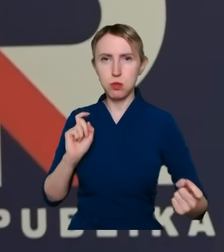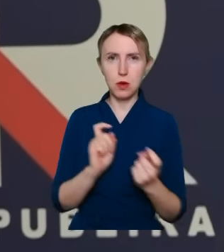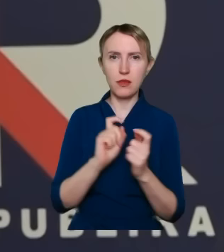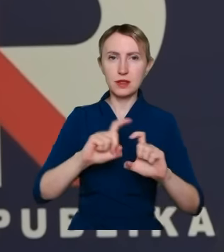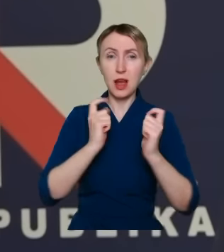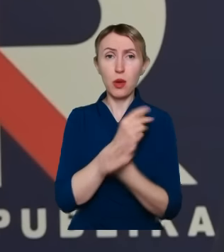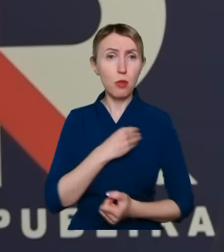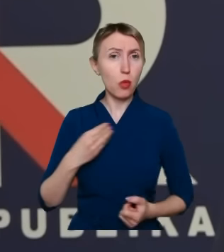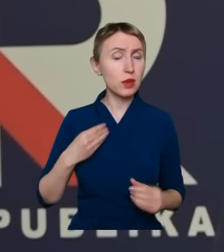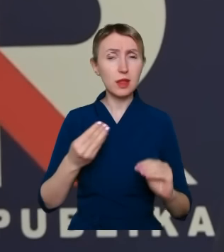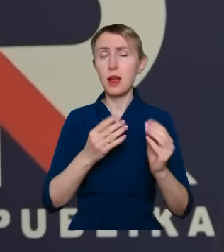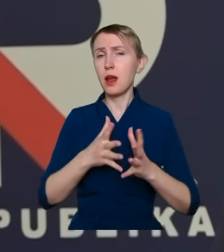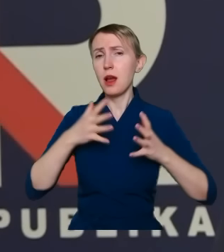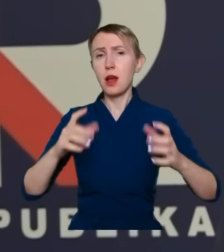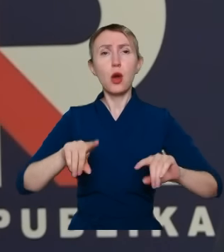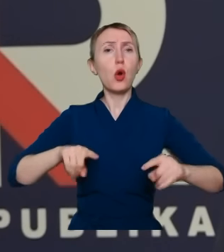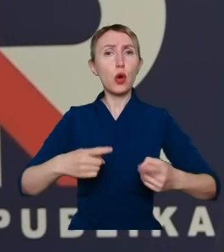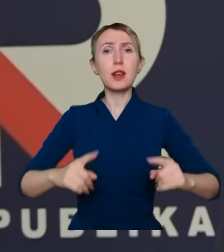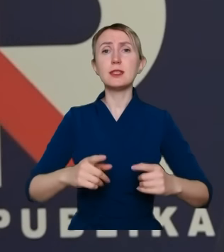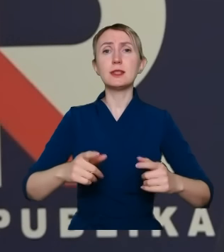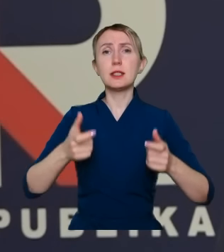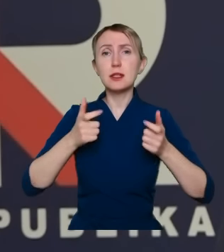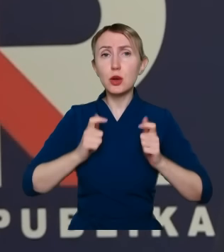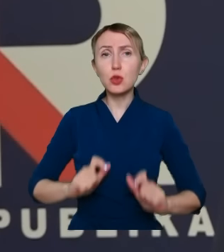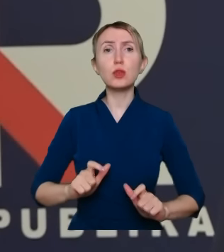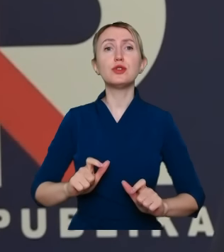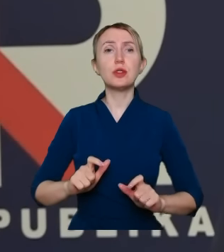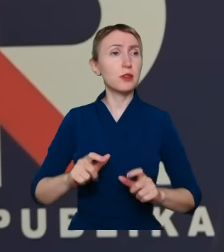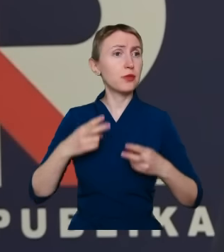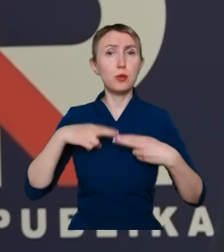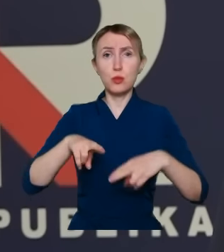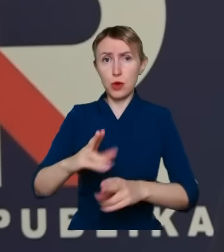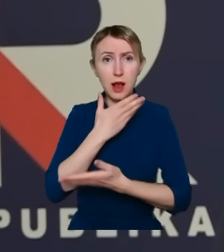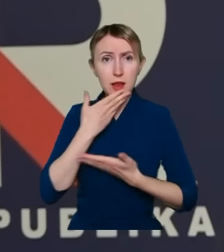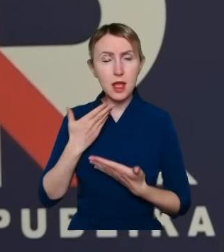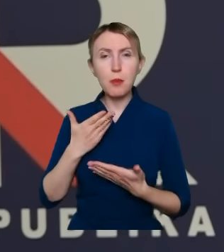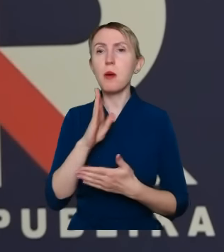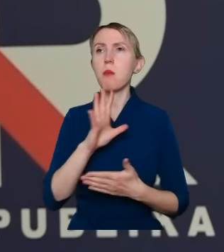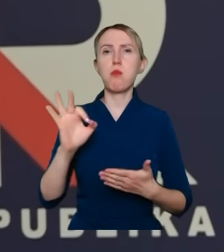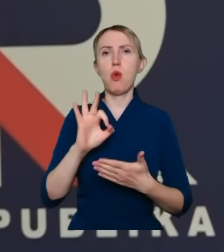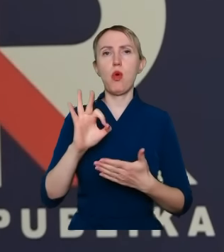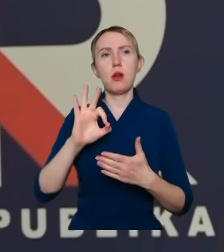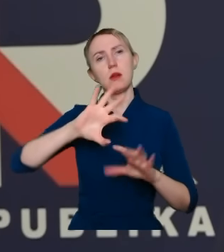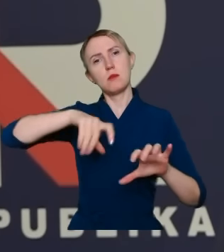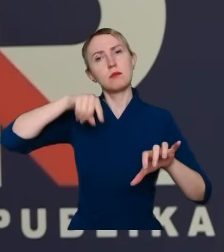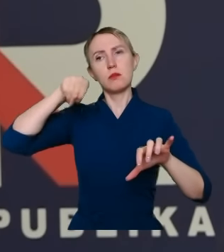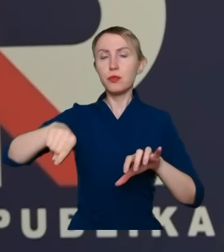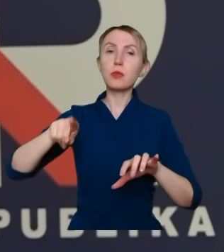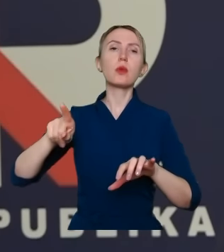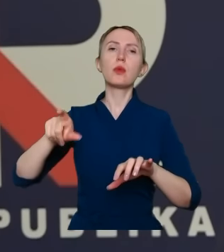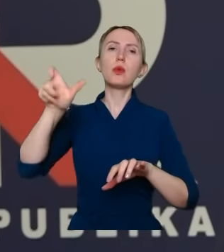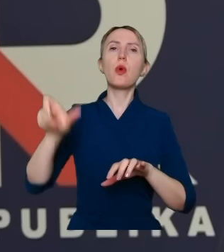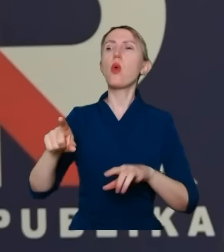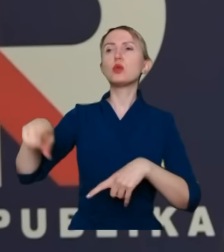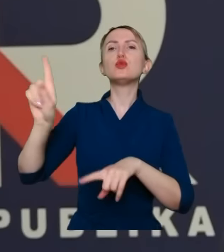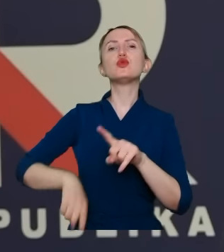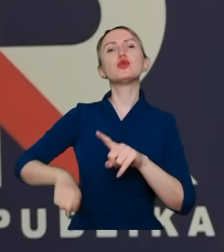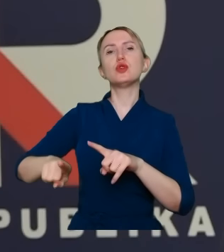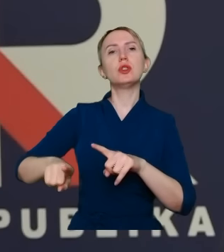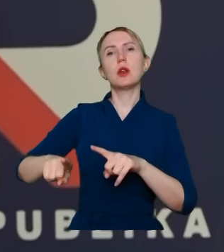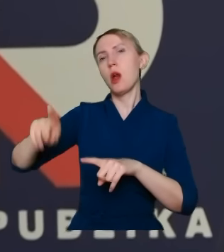największa organizacja Rolnicza ma w tym nie uczestniczyć bo zostaje zakwalifikowana jako Ci źli Zadymiarze od